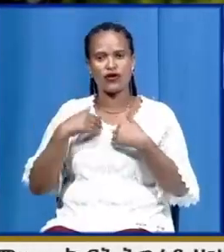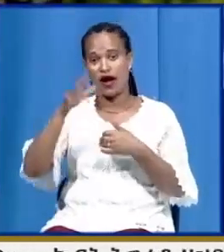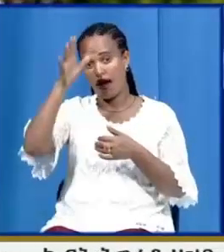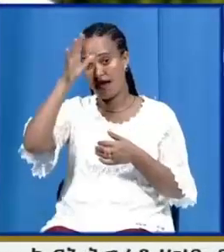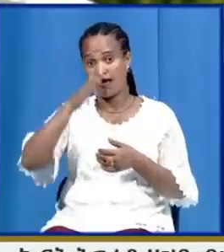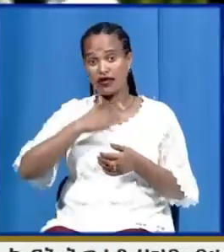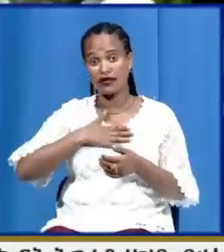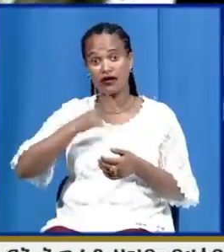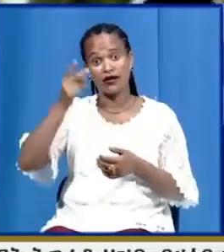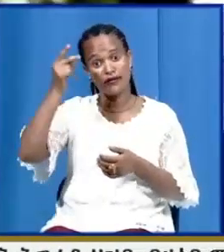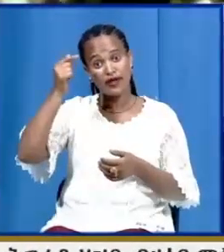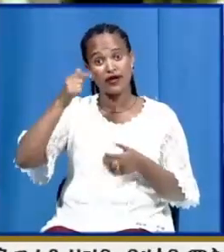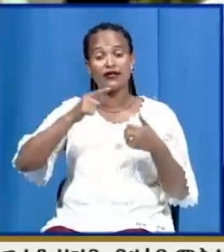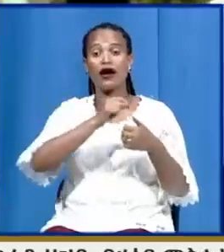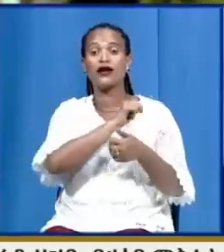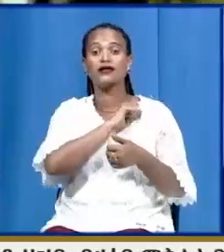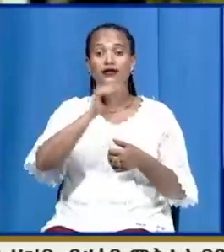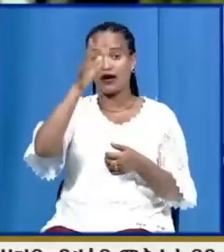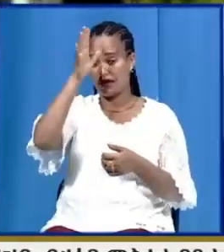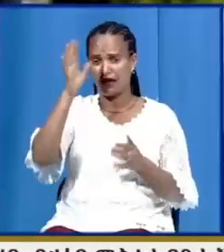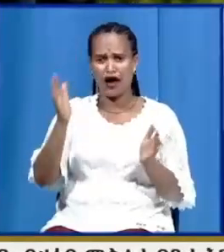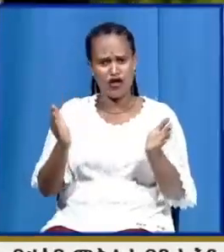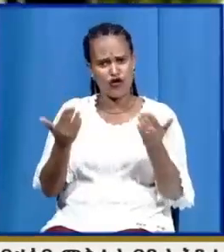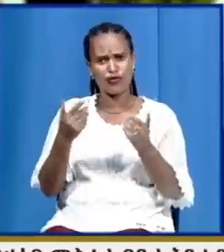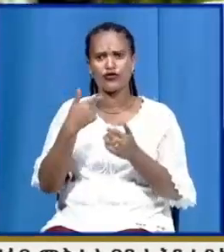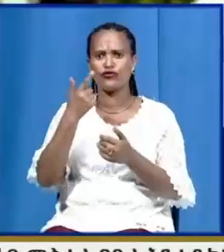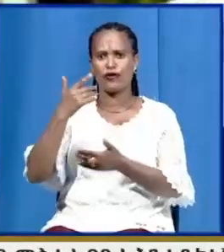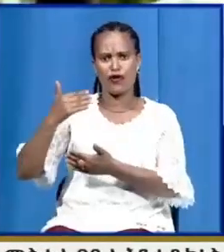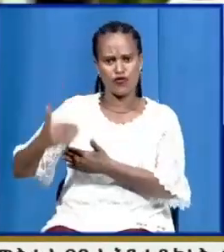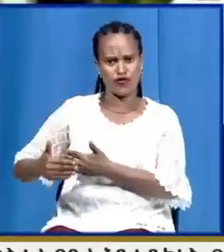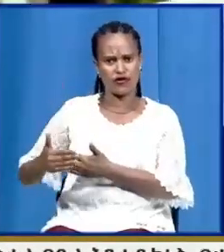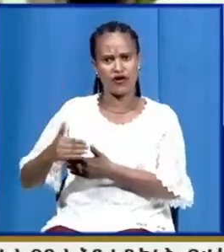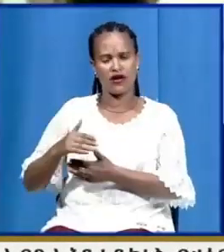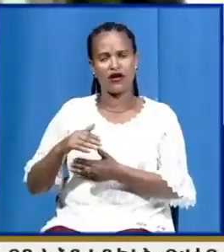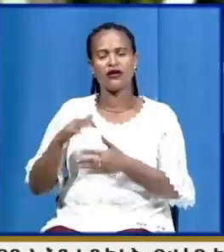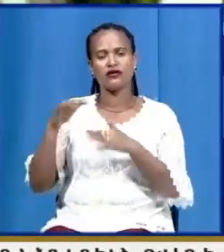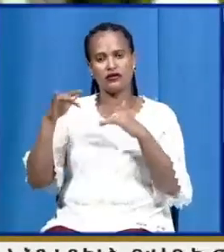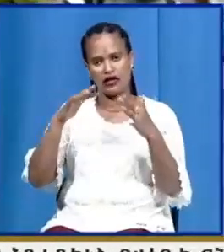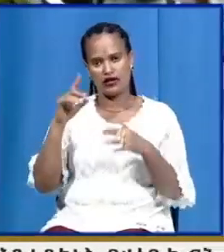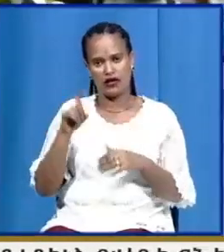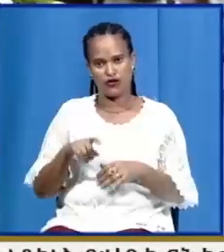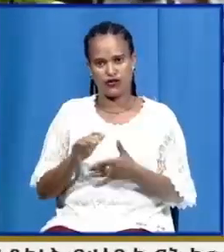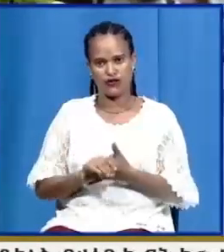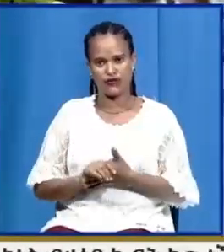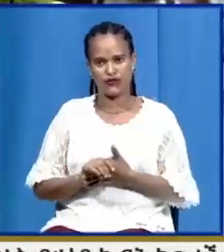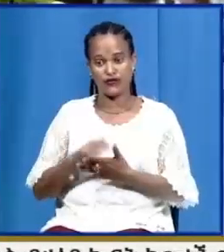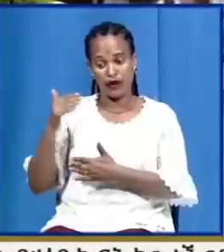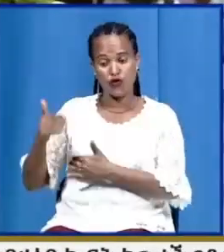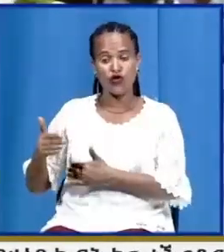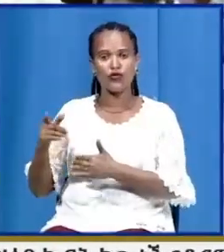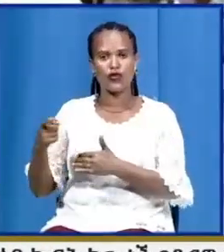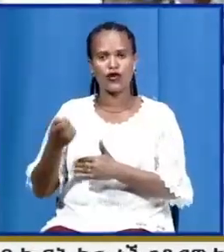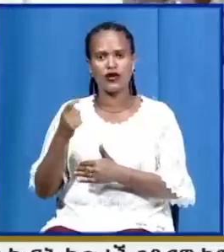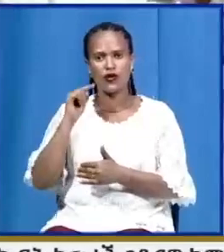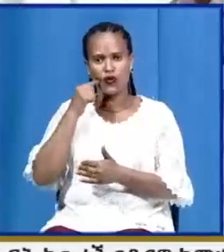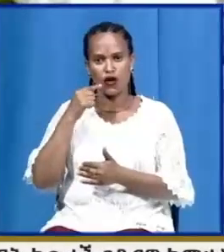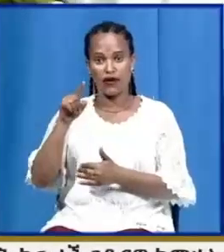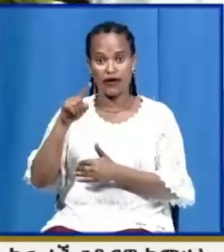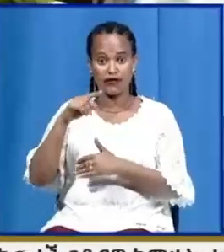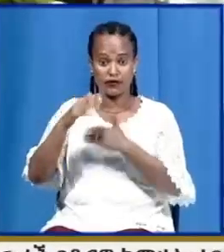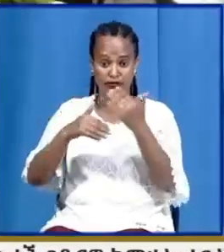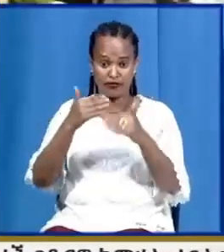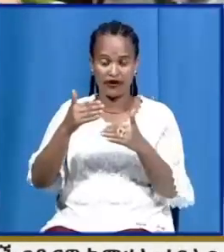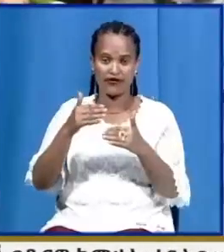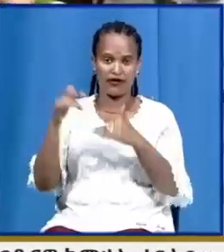ኣያታትና ነበር ተጋደልቲ ኣያታትና ኣዮኹም ክንብሎም ብጎንና ለይተጋደለ ክጋደል እኒአ ይብል ኣብ ጎኖም ኮይና ወረኳ ከምኣቶም ከይድና